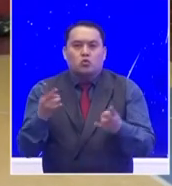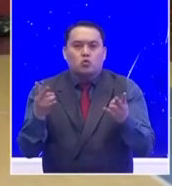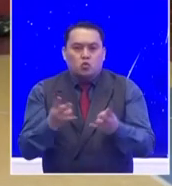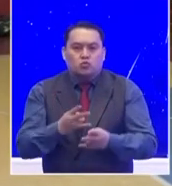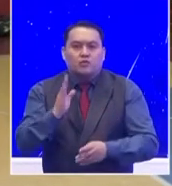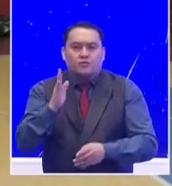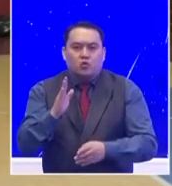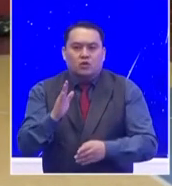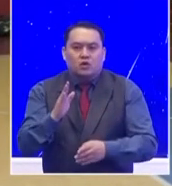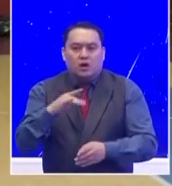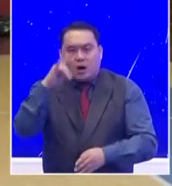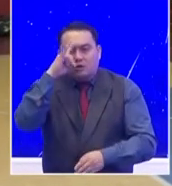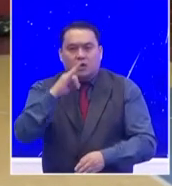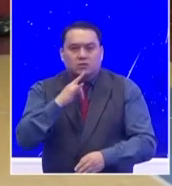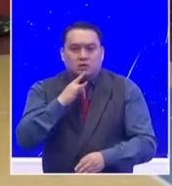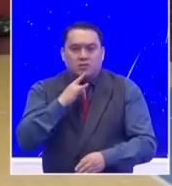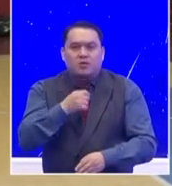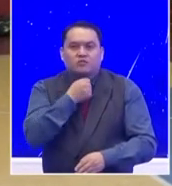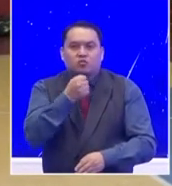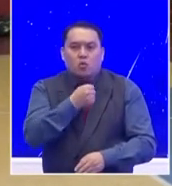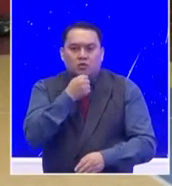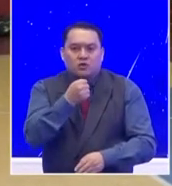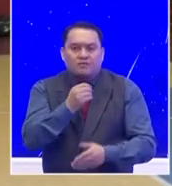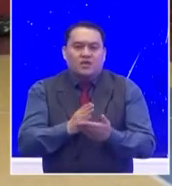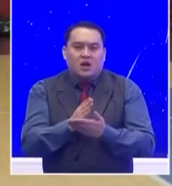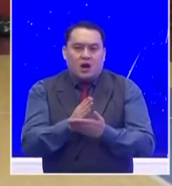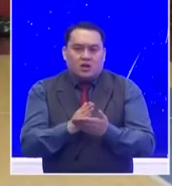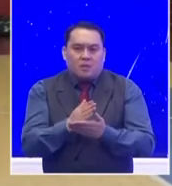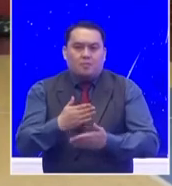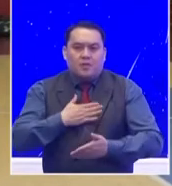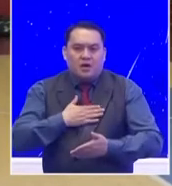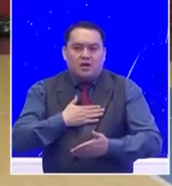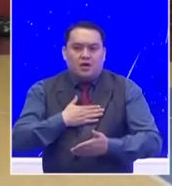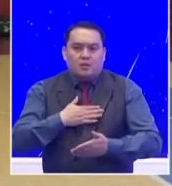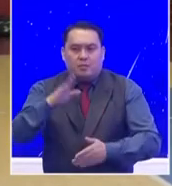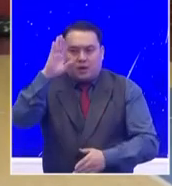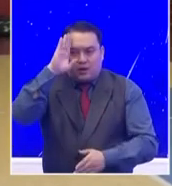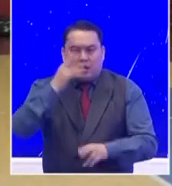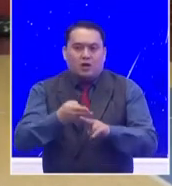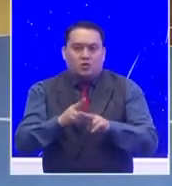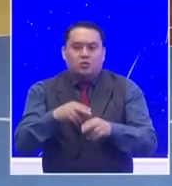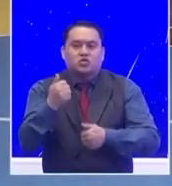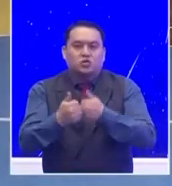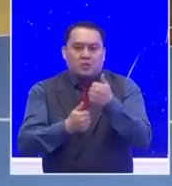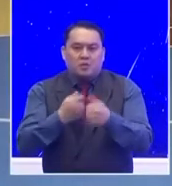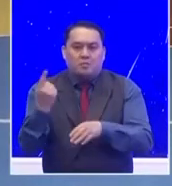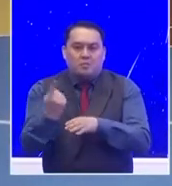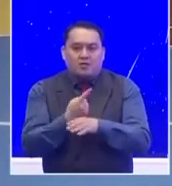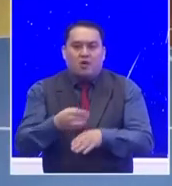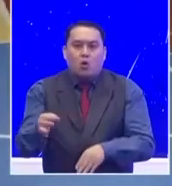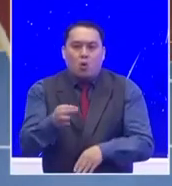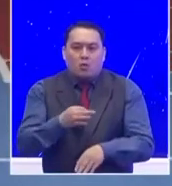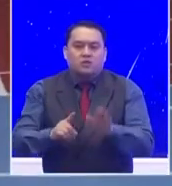уже выставляться именно Казахстан по взрослым, по ветеранам, именно мы берем парней, которые на этом чемпионате. Первый этап области